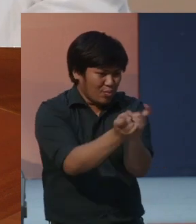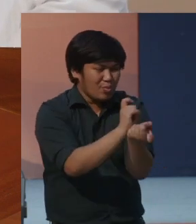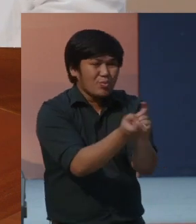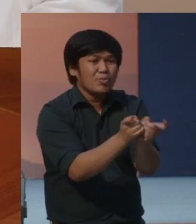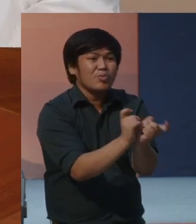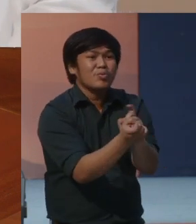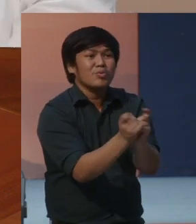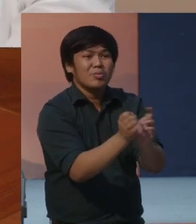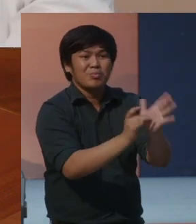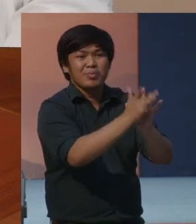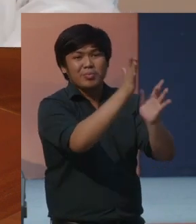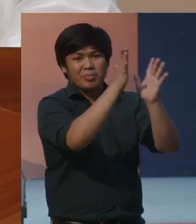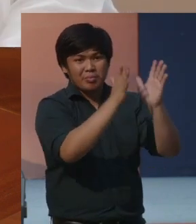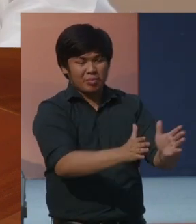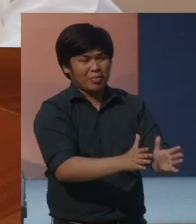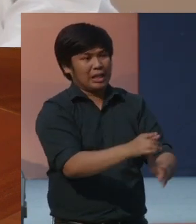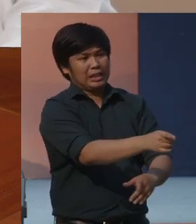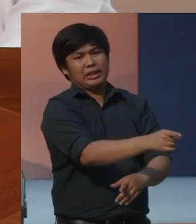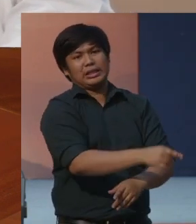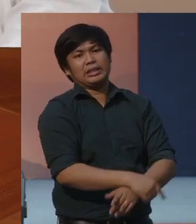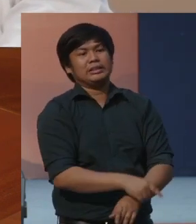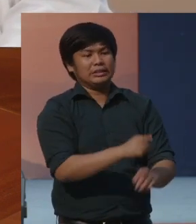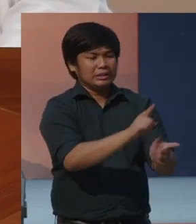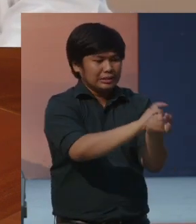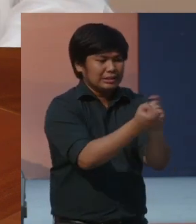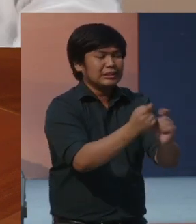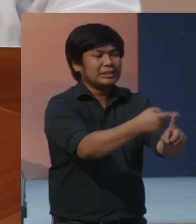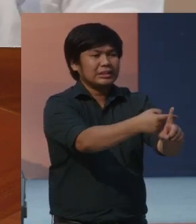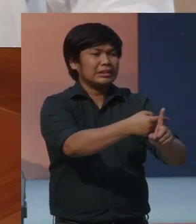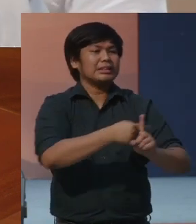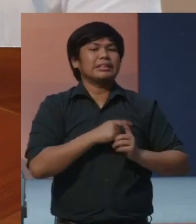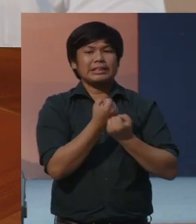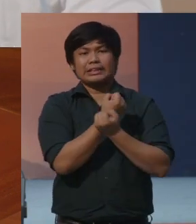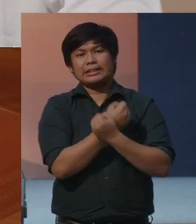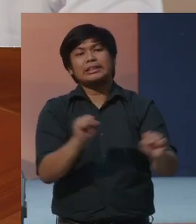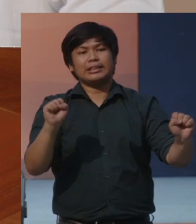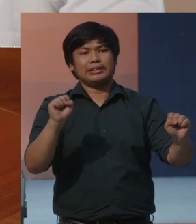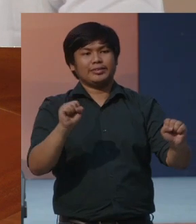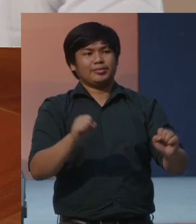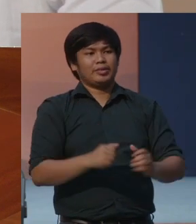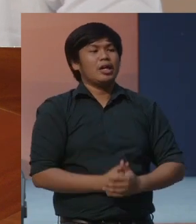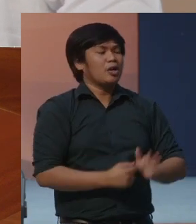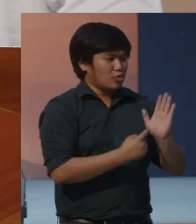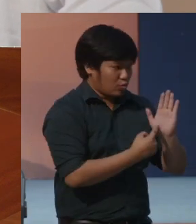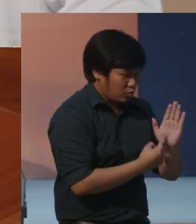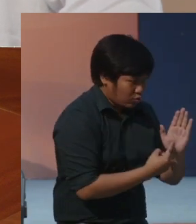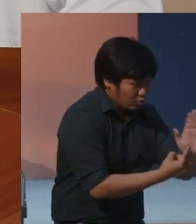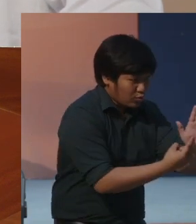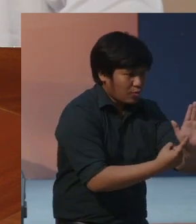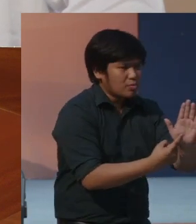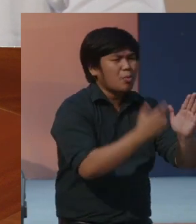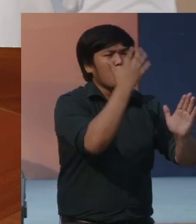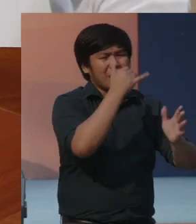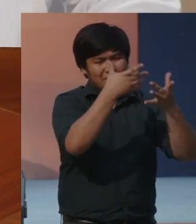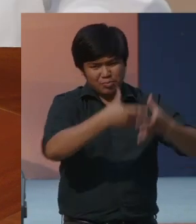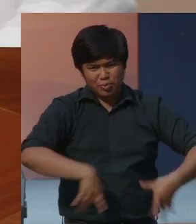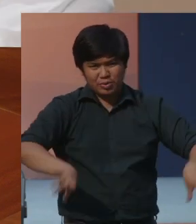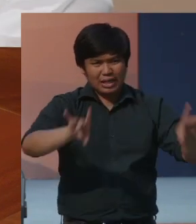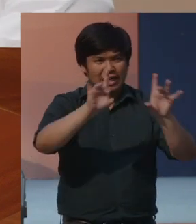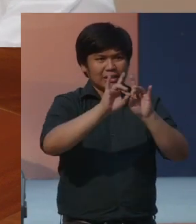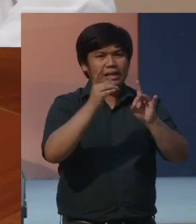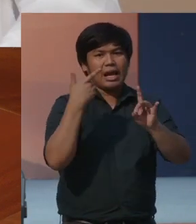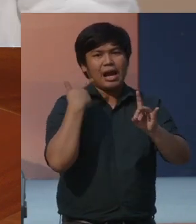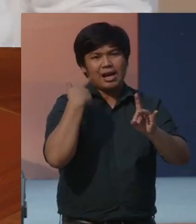lalaking tinawag niya upang maligtas. Yan ang importansya ng memorial. Alam niyo mga